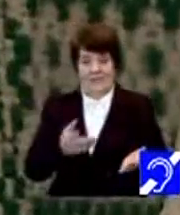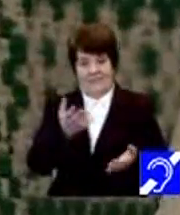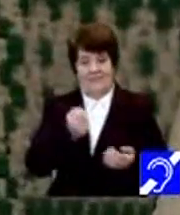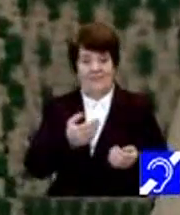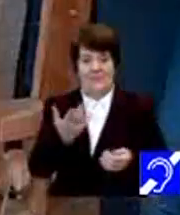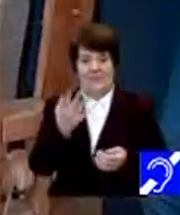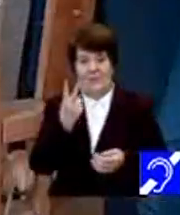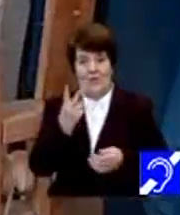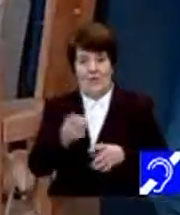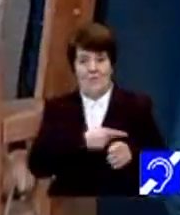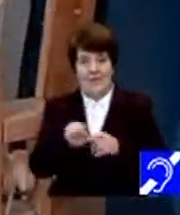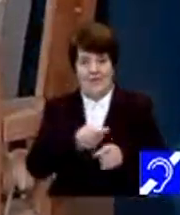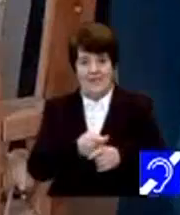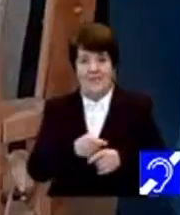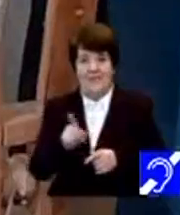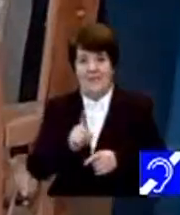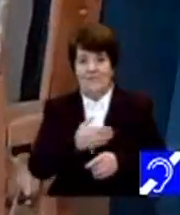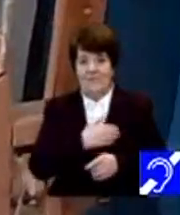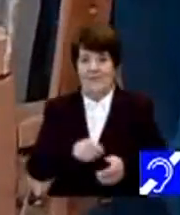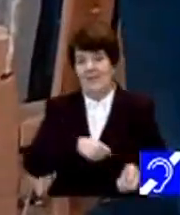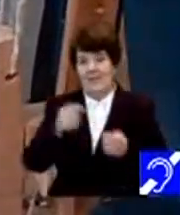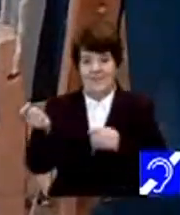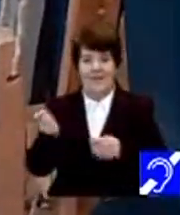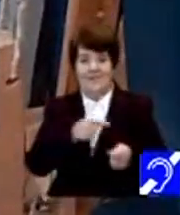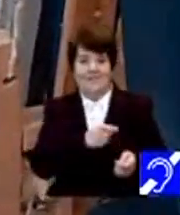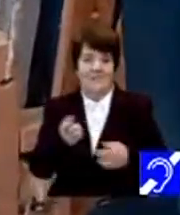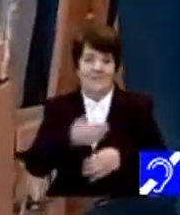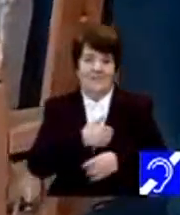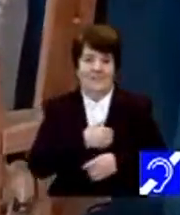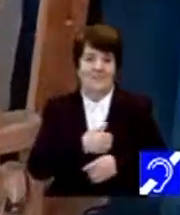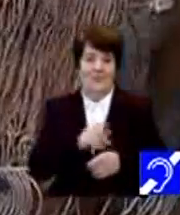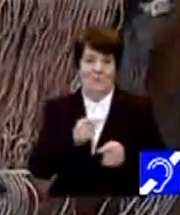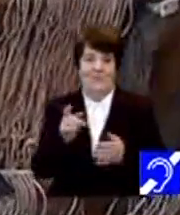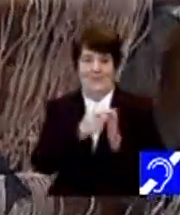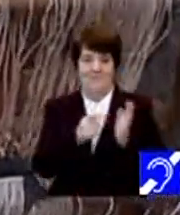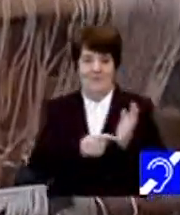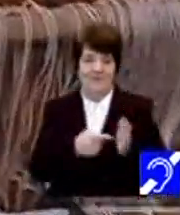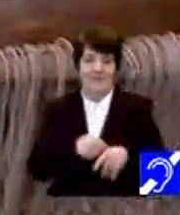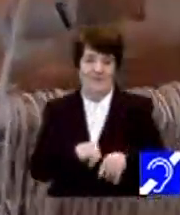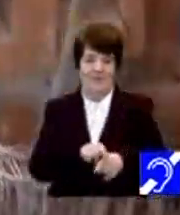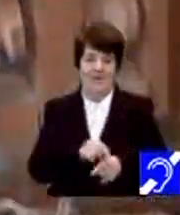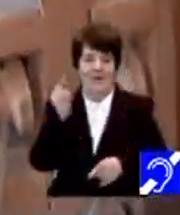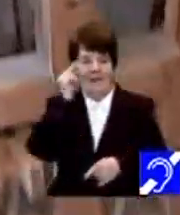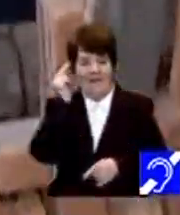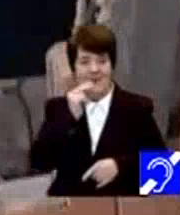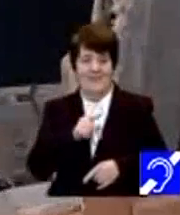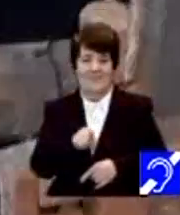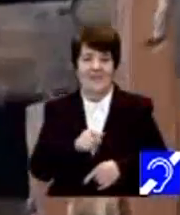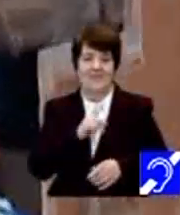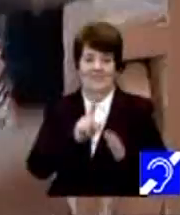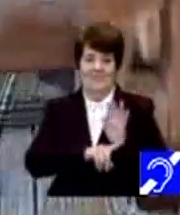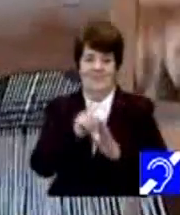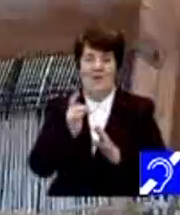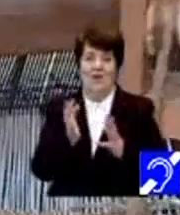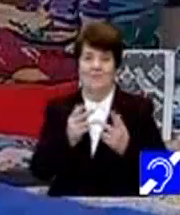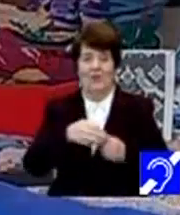ai tăiat din val vreo 2 metri țori și ai dat și lui Mărioară, și lui Iana, și lui Basâlca, că nu cheam la mort. Lecția de țesut de la muzeu